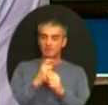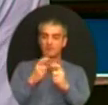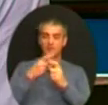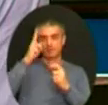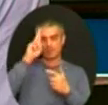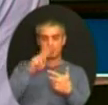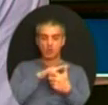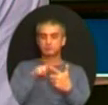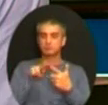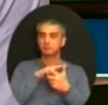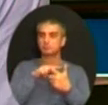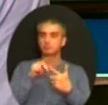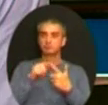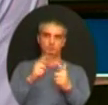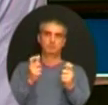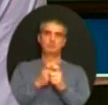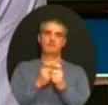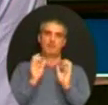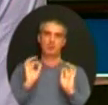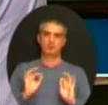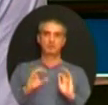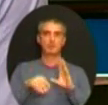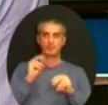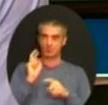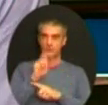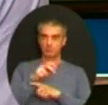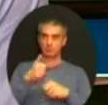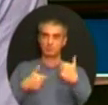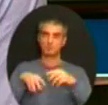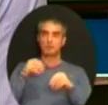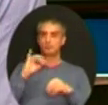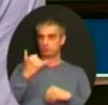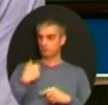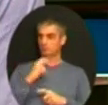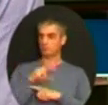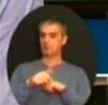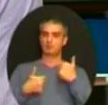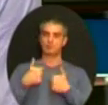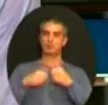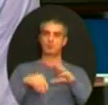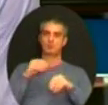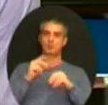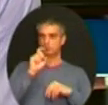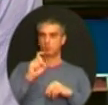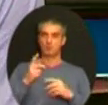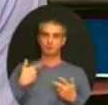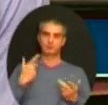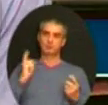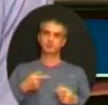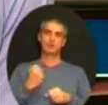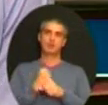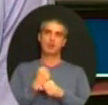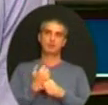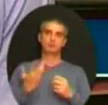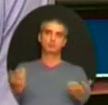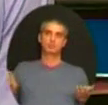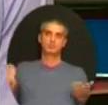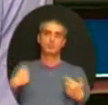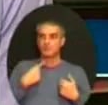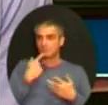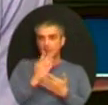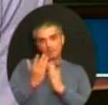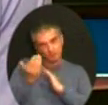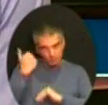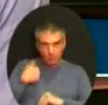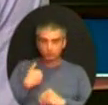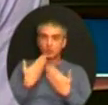מפלגת הליכוד, אלה מפלגות. בבחירות הקרובות את התמודדת בפריימריז? אני אתמודד בפריימריז. כנראה שזה מה שאני צריך לעשות. אני אומרת שמראש